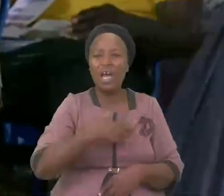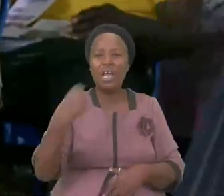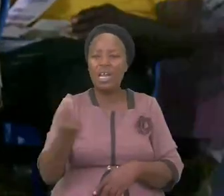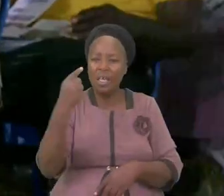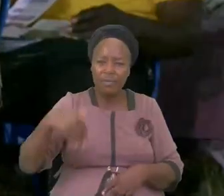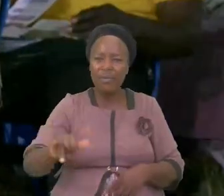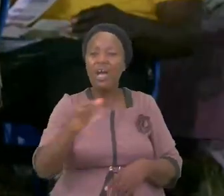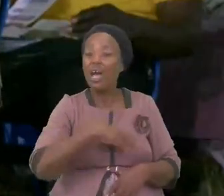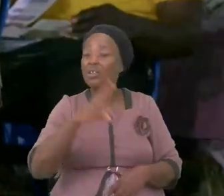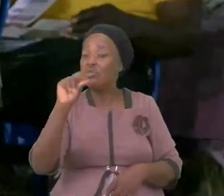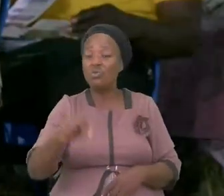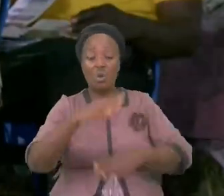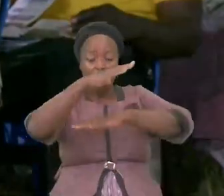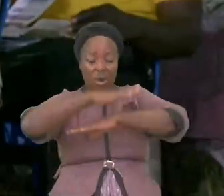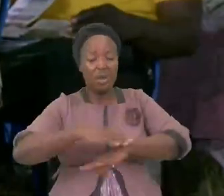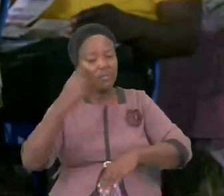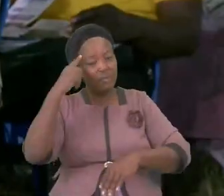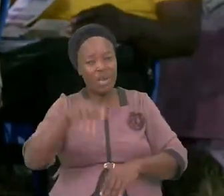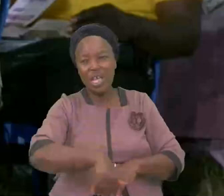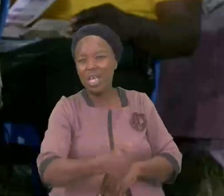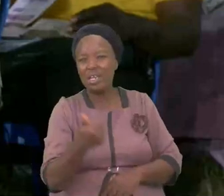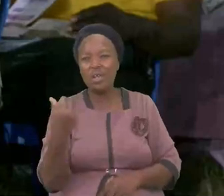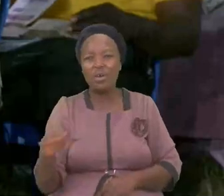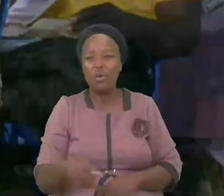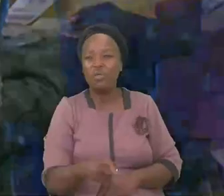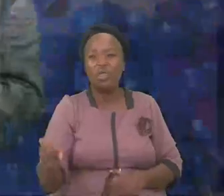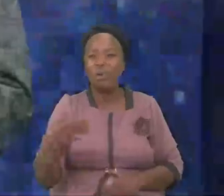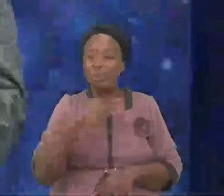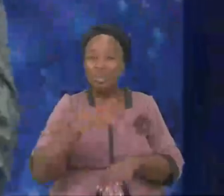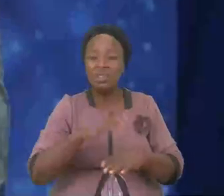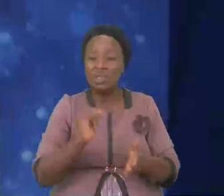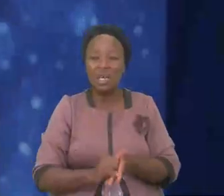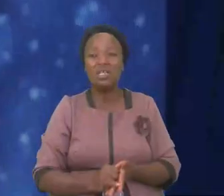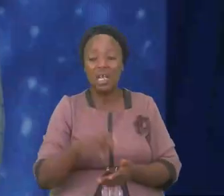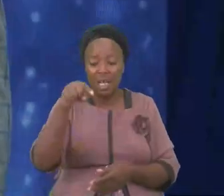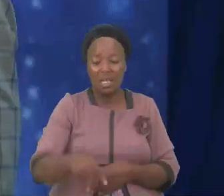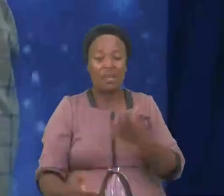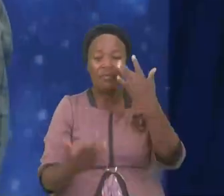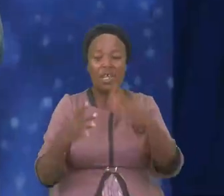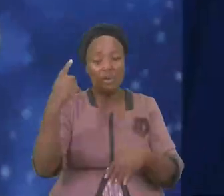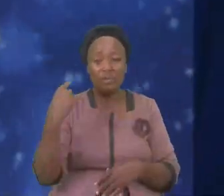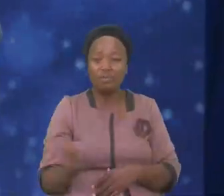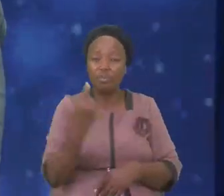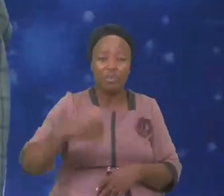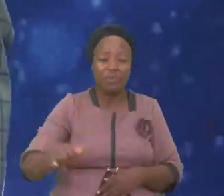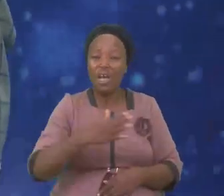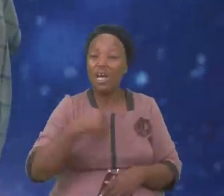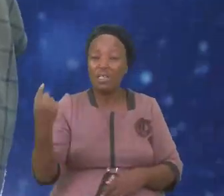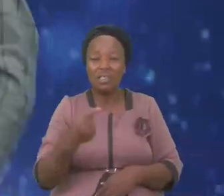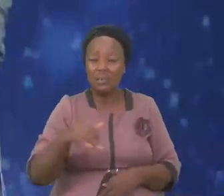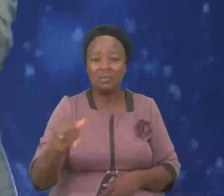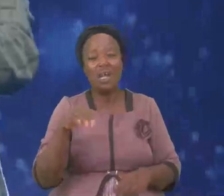il n'y a pas de repos pour eux. De l'autre côté, pour toujours. En Babylone, il n'y a pas de